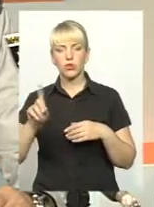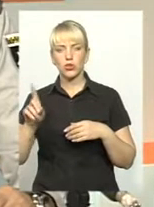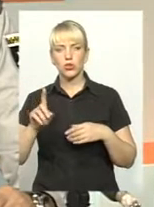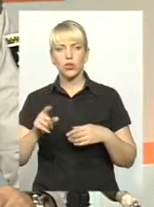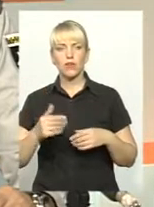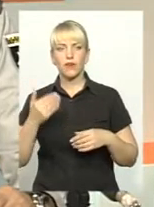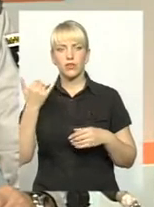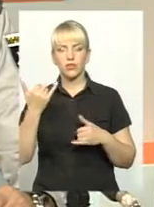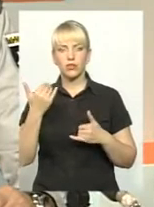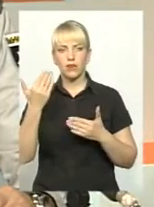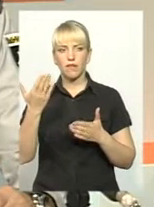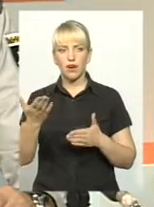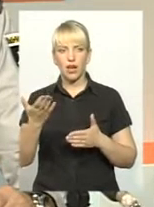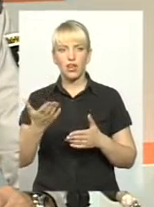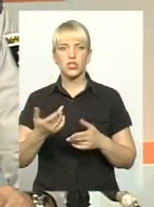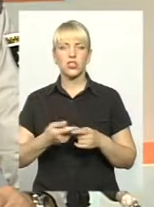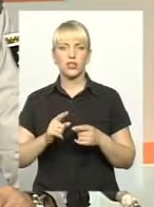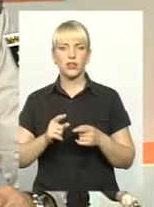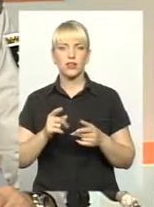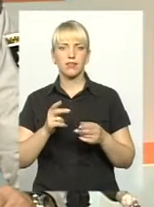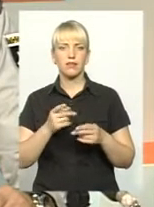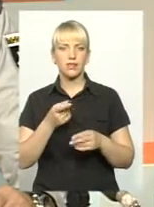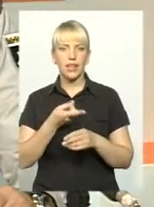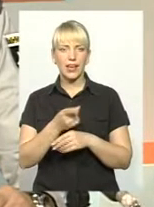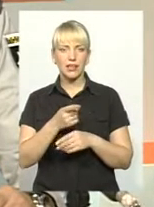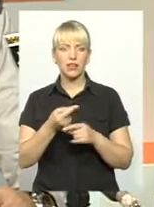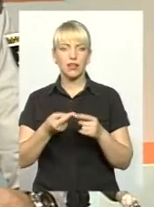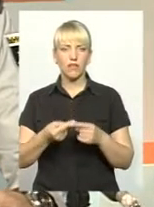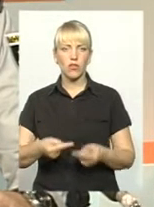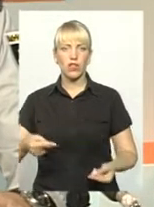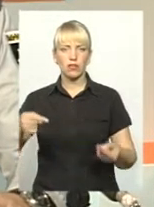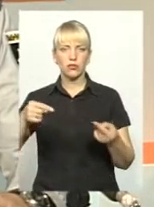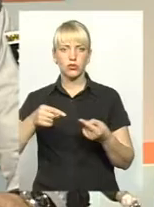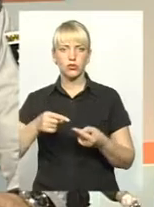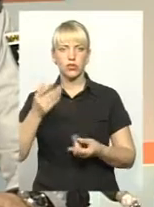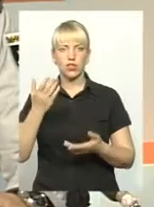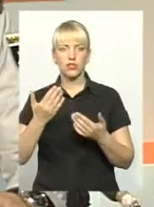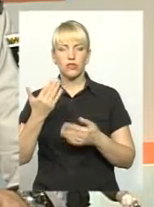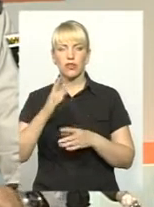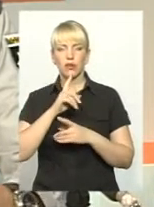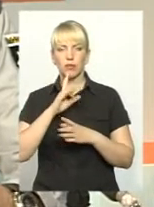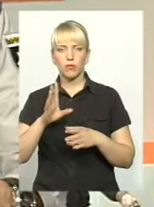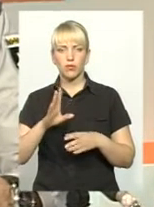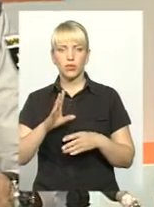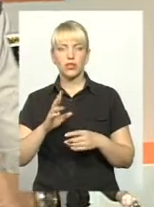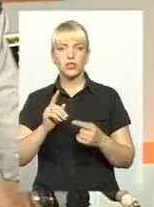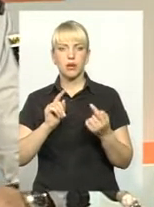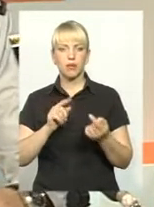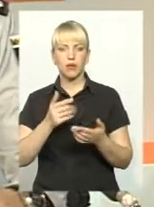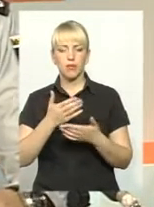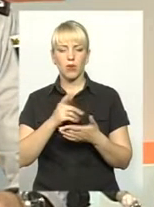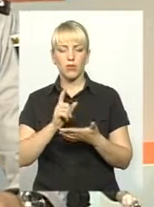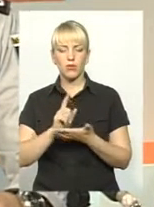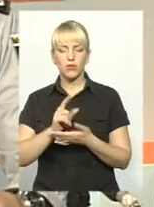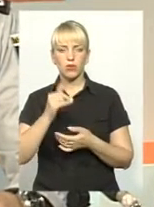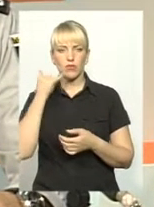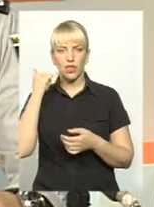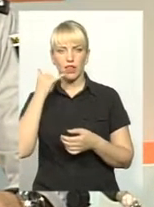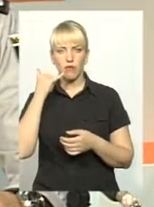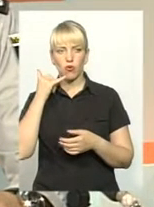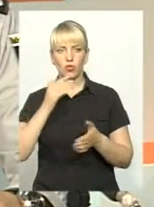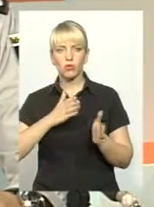сьогодні ваша критика, вона слушна. І я думаю, що якщо ви не будете заперечувати, ми обов'язково в телефонному режимі